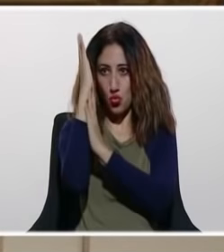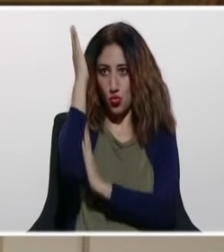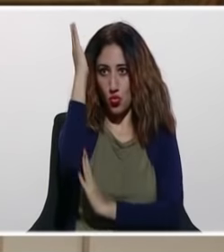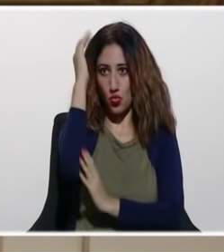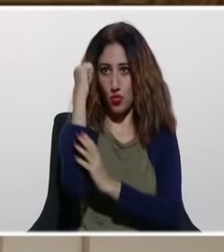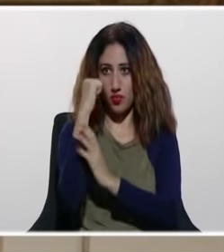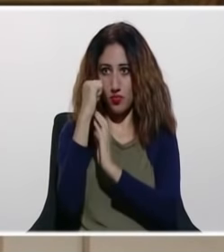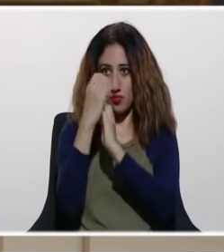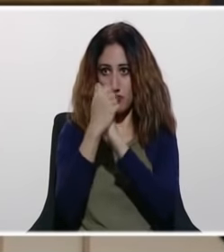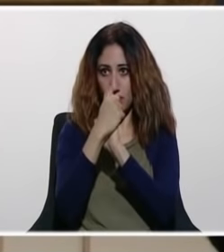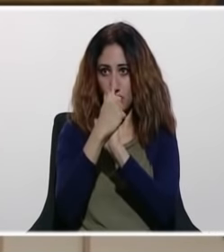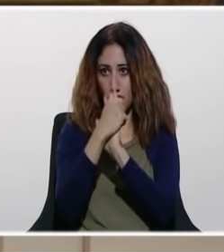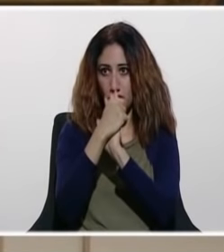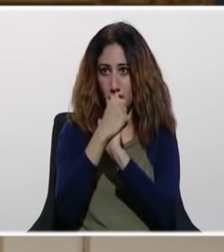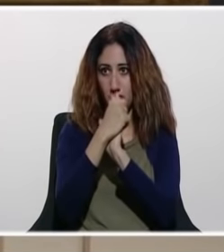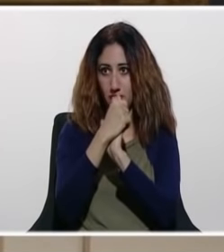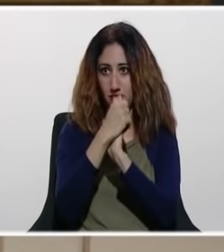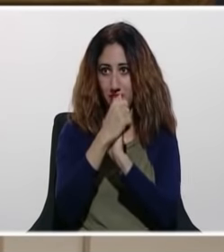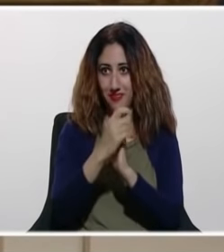الوضع بتاعك وبتقول ريدي جو.